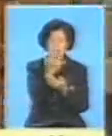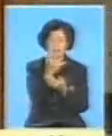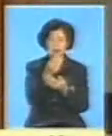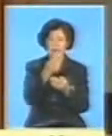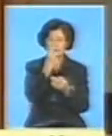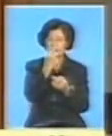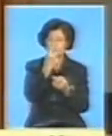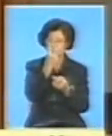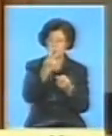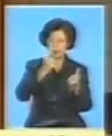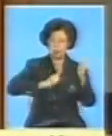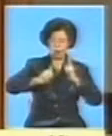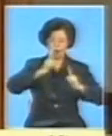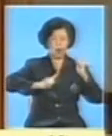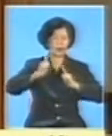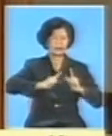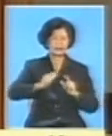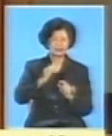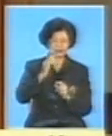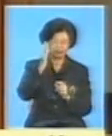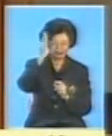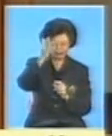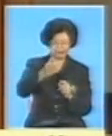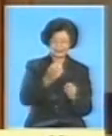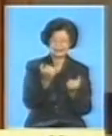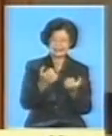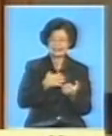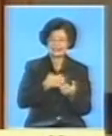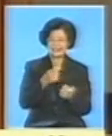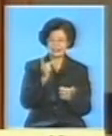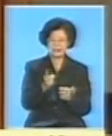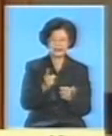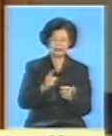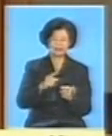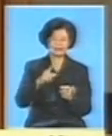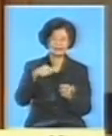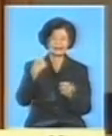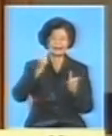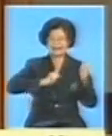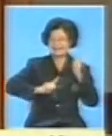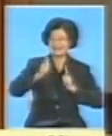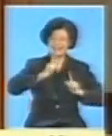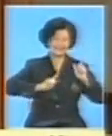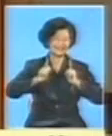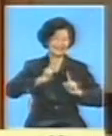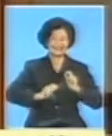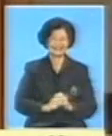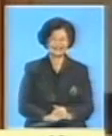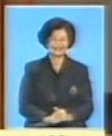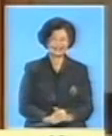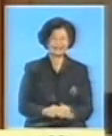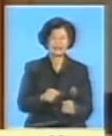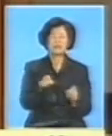เกิดอะไรขึ้นมาได้วันหน้าก็แม้อยากเป็นนางเอกอยากเป็นใครคุณชายในที